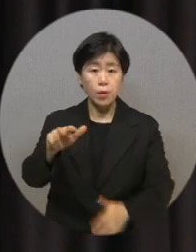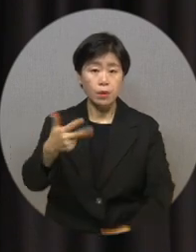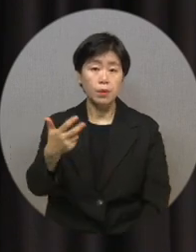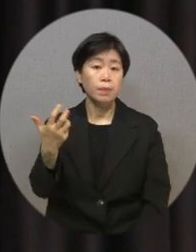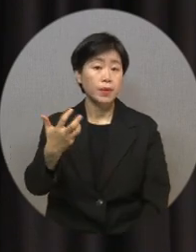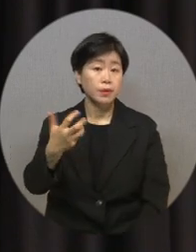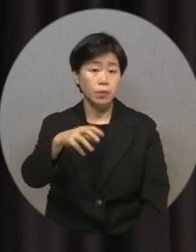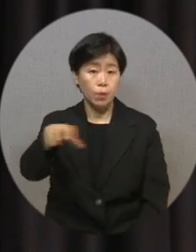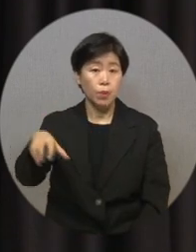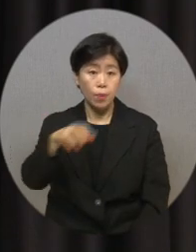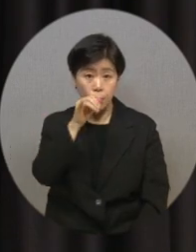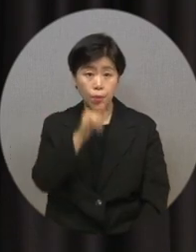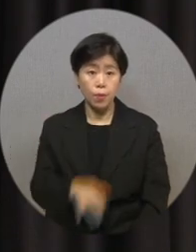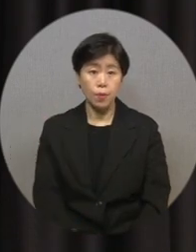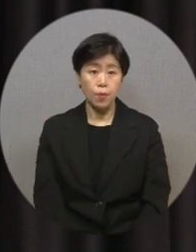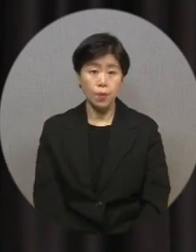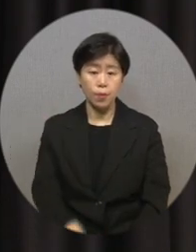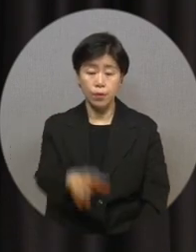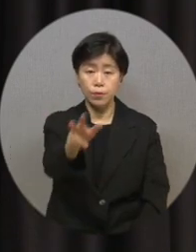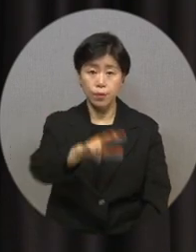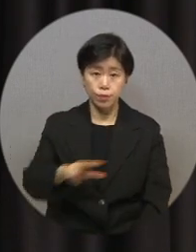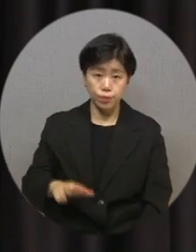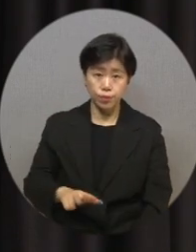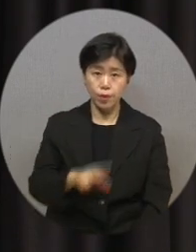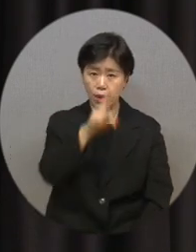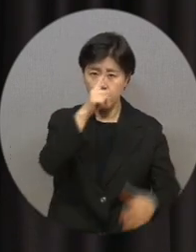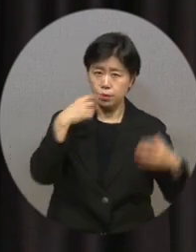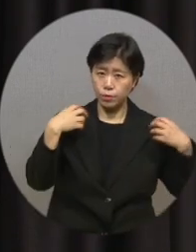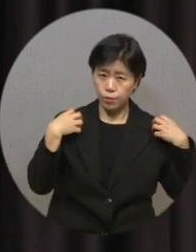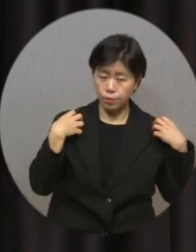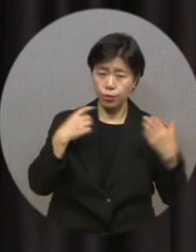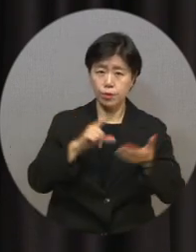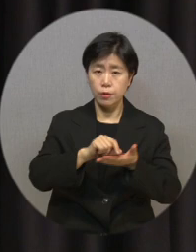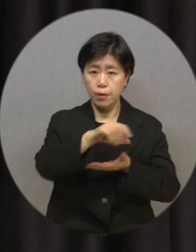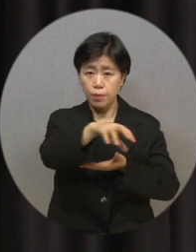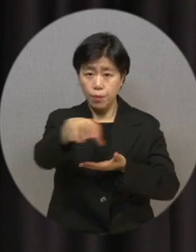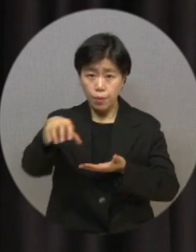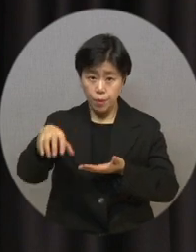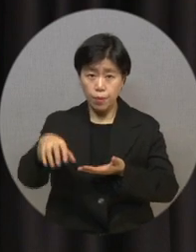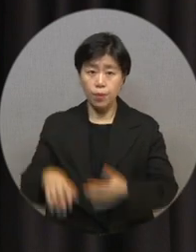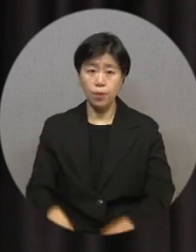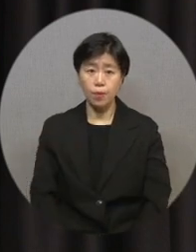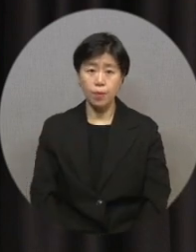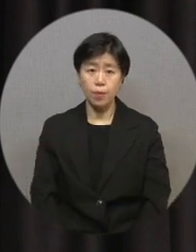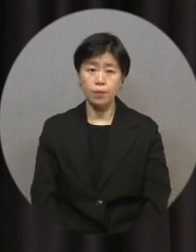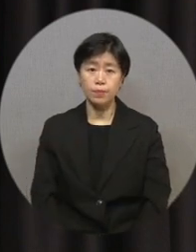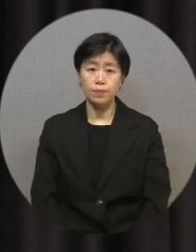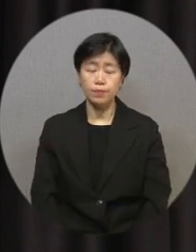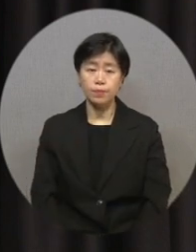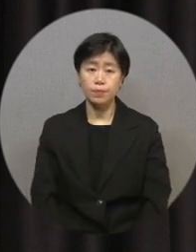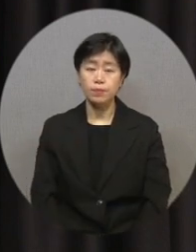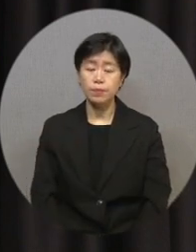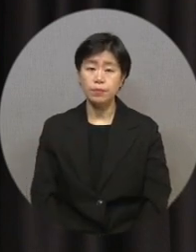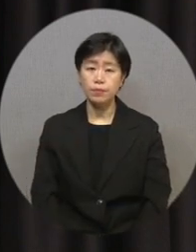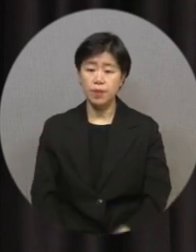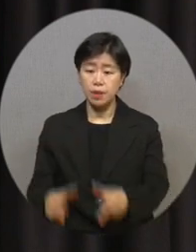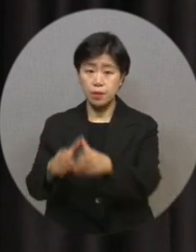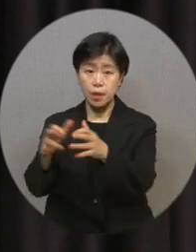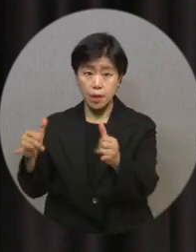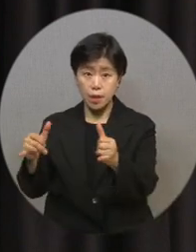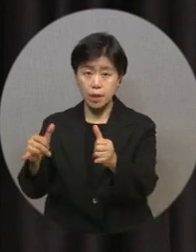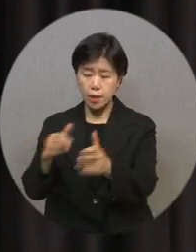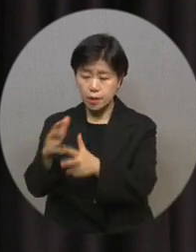됩니다 그리고 전국적으로 정부나 지방자치 단체 공공 기관은 총 구매에 1%